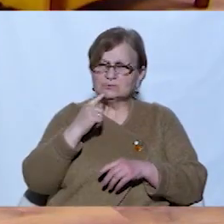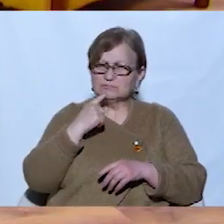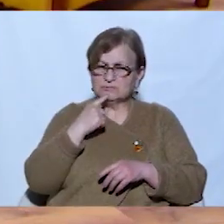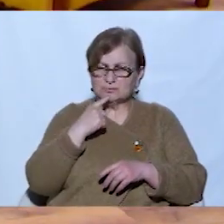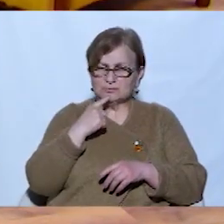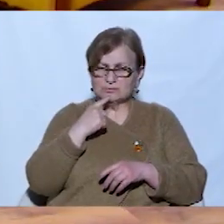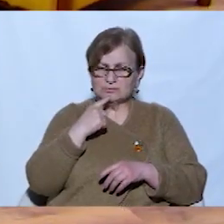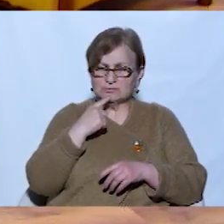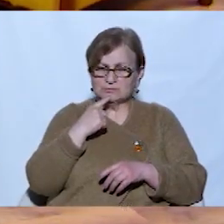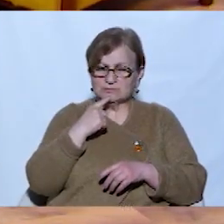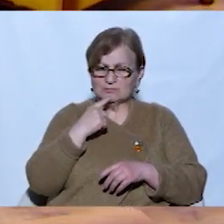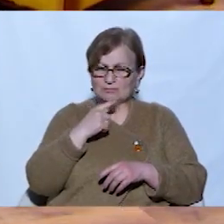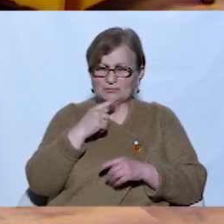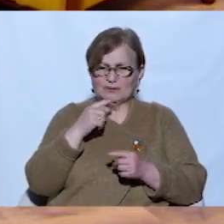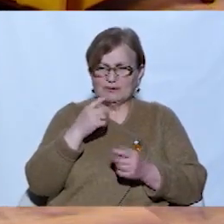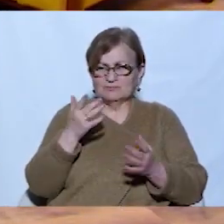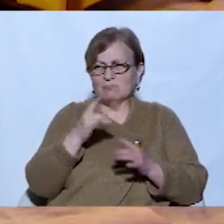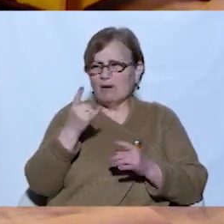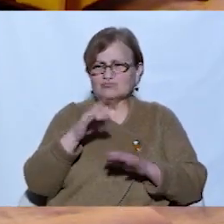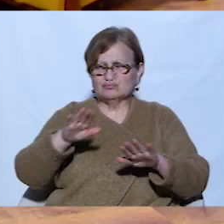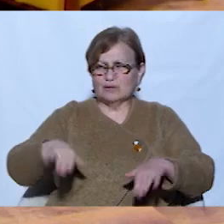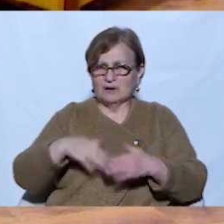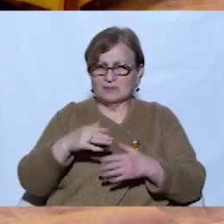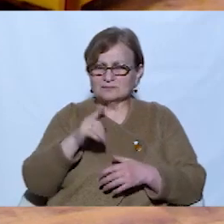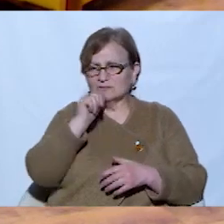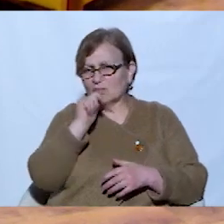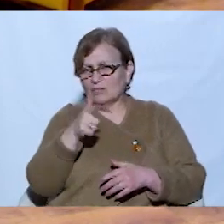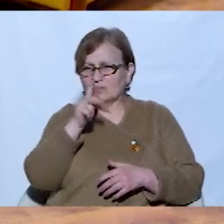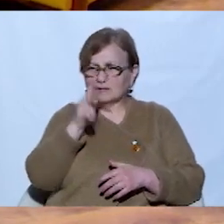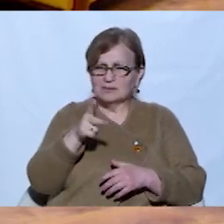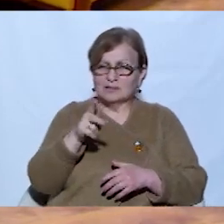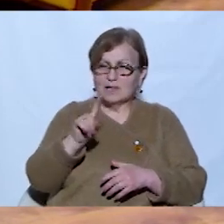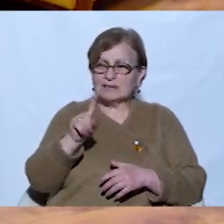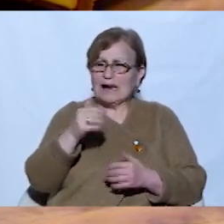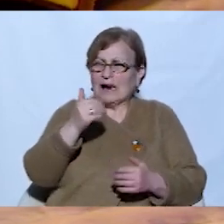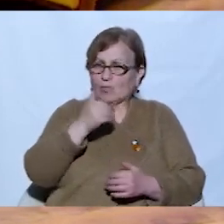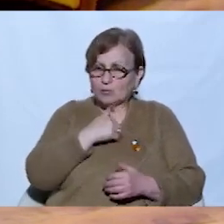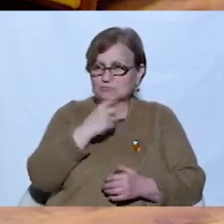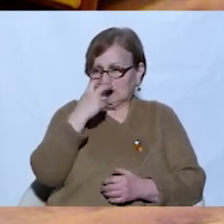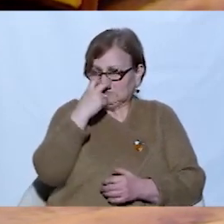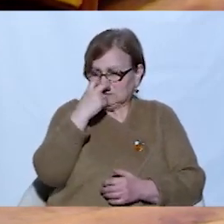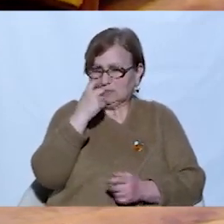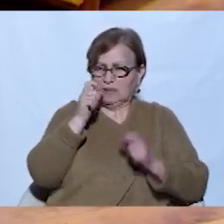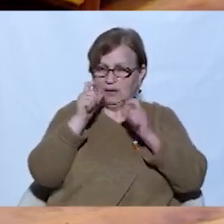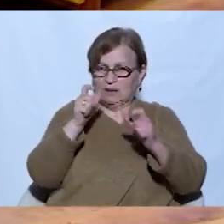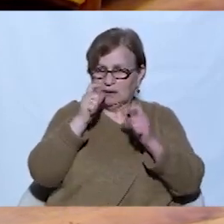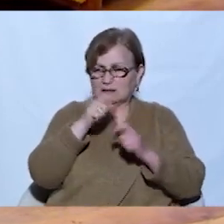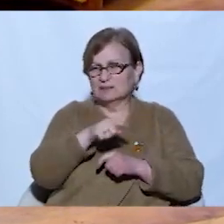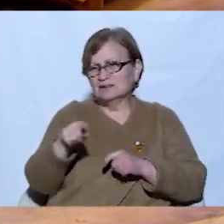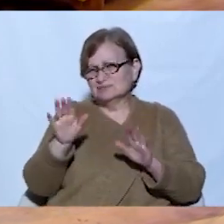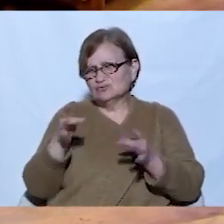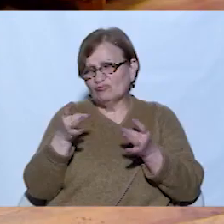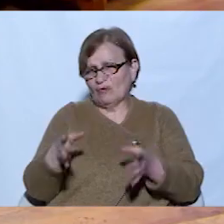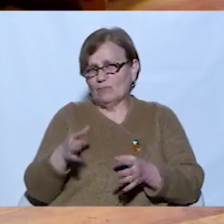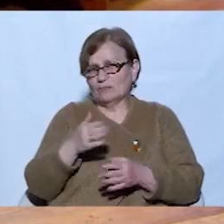თითქოს თითქმის არ არსებობს ბავშვში, რომელსაც 2-3 წლის ასაკში რაღაცა ნივთის მისაღებად არ უტირია და ეს აბსოლუტურად ჩვეულებრივი